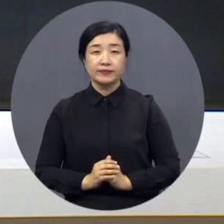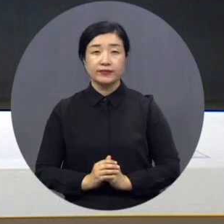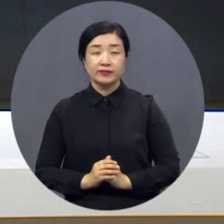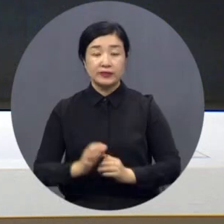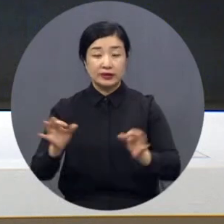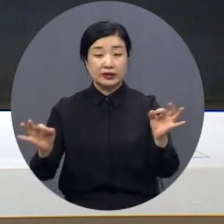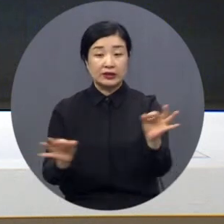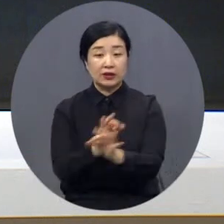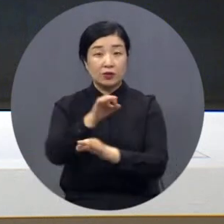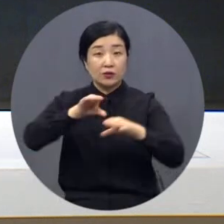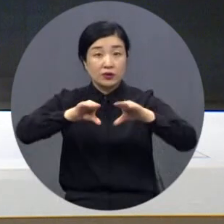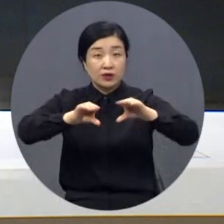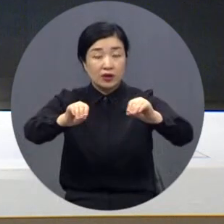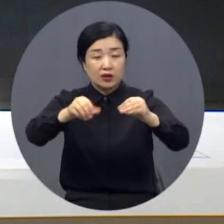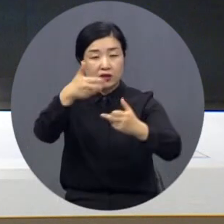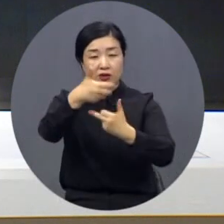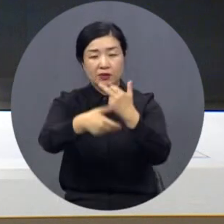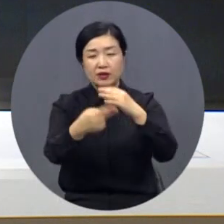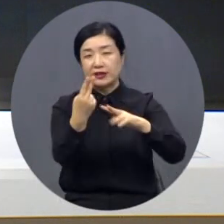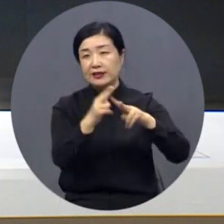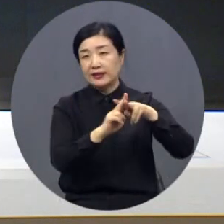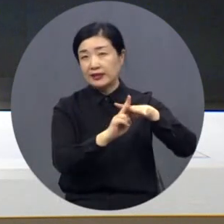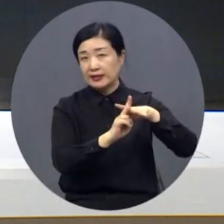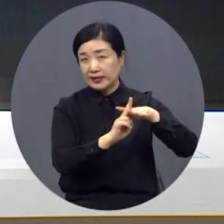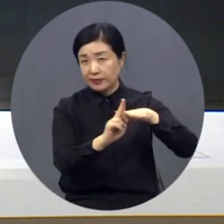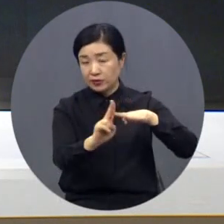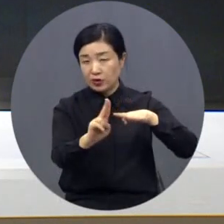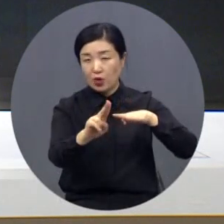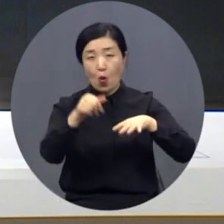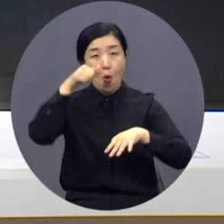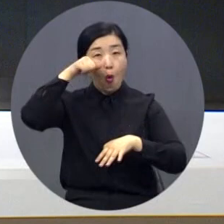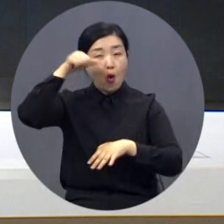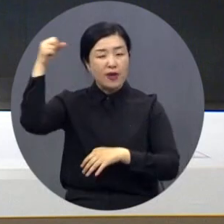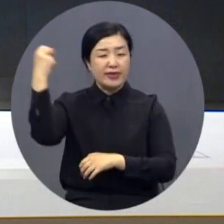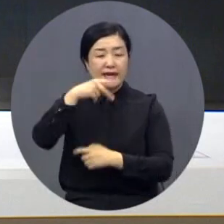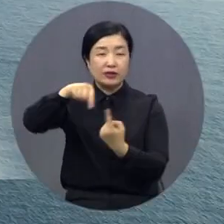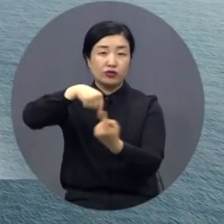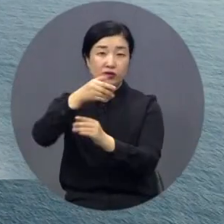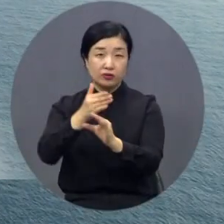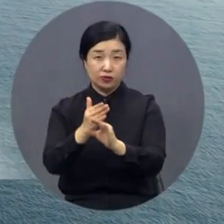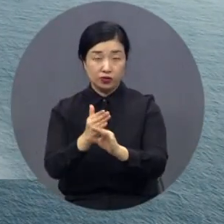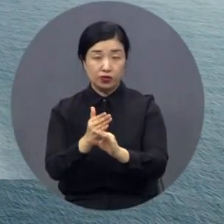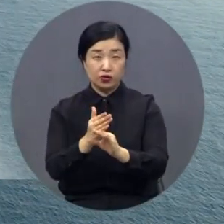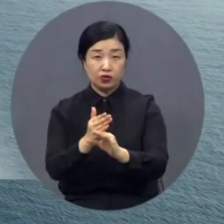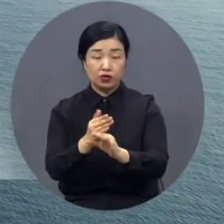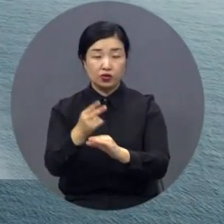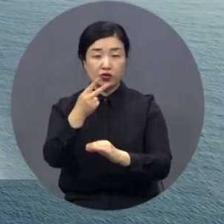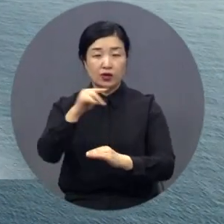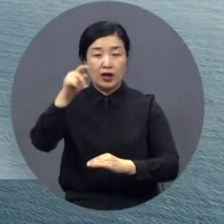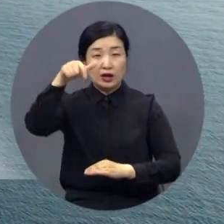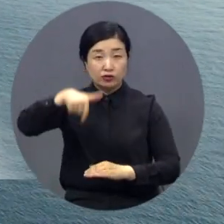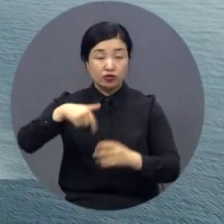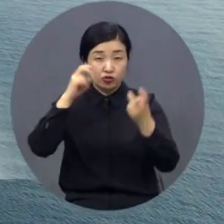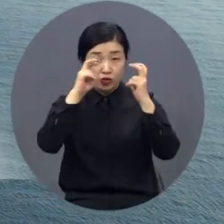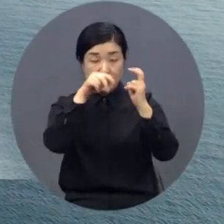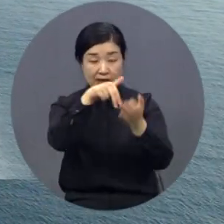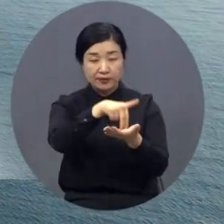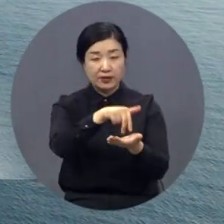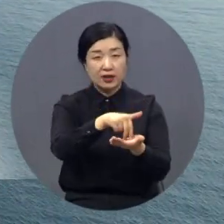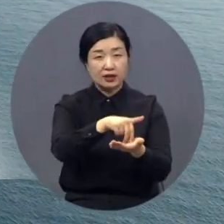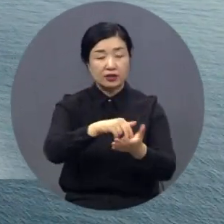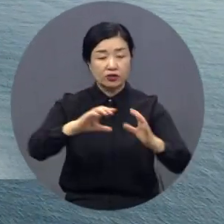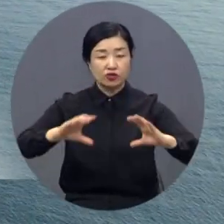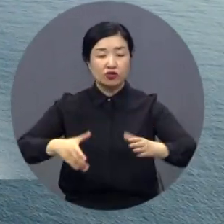영업정지 명령을 받았던 서귀포 잠수함이 5개월 만에 운항을 제기합니다 대국 해저 관광은 지난달